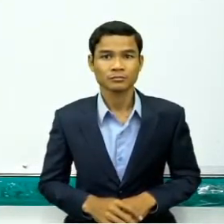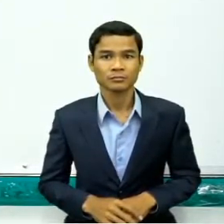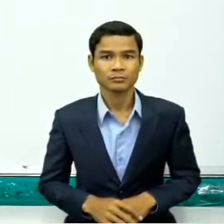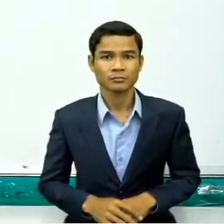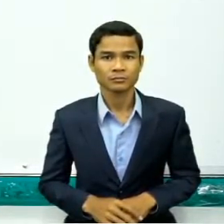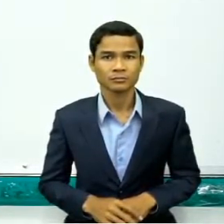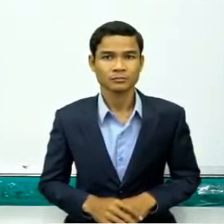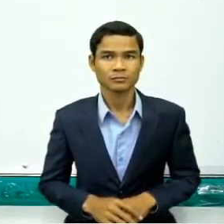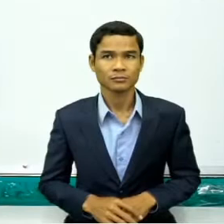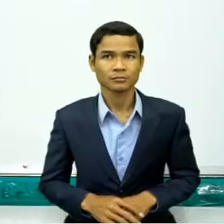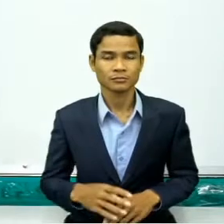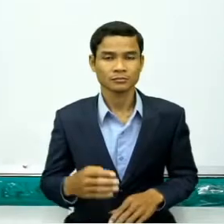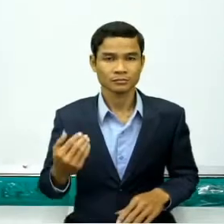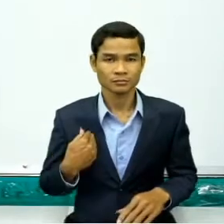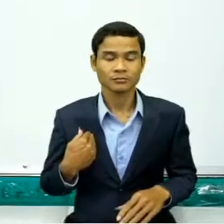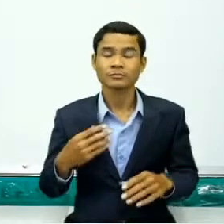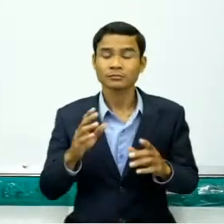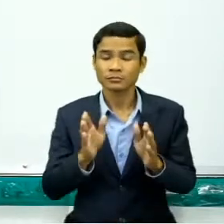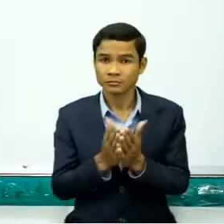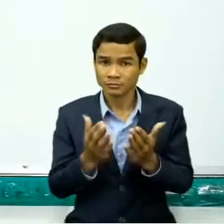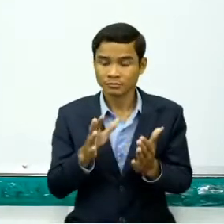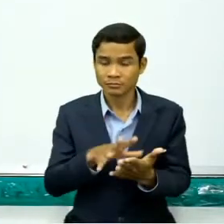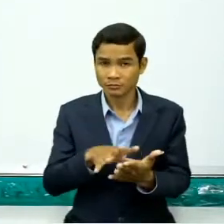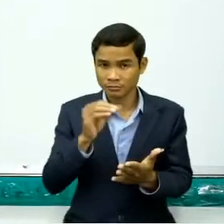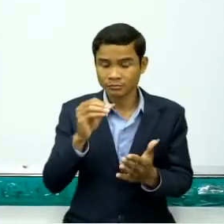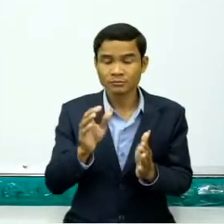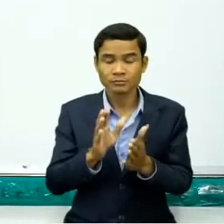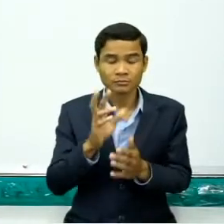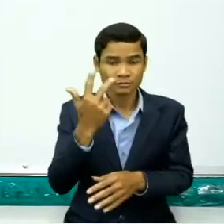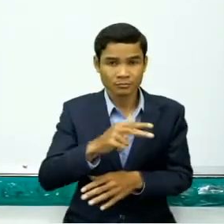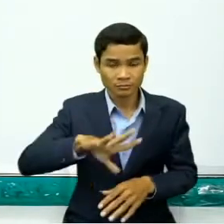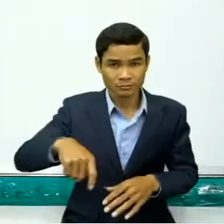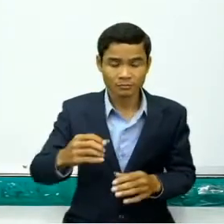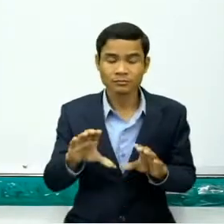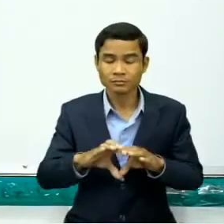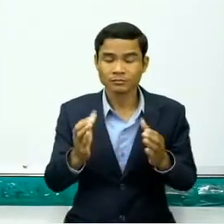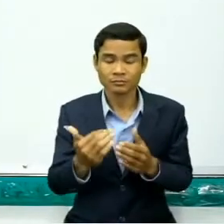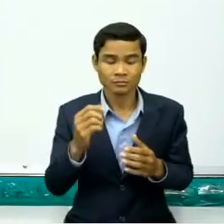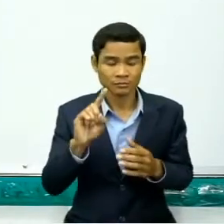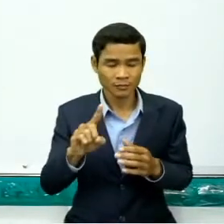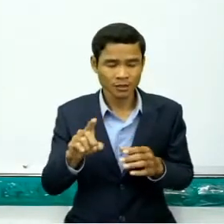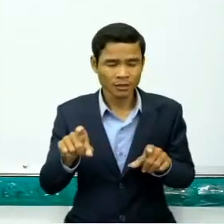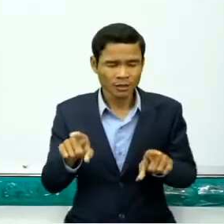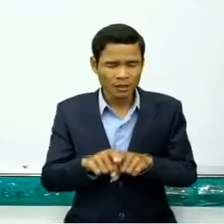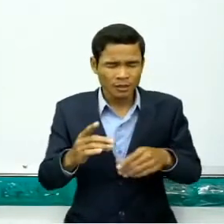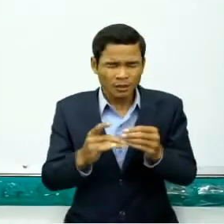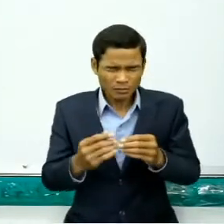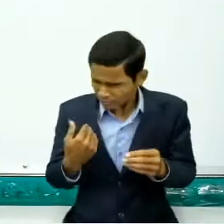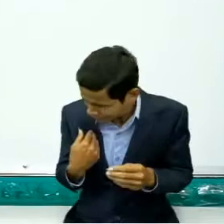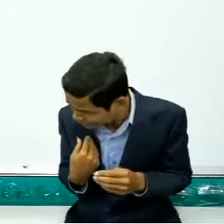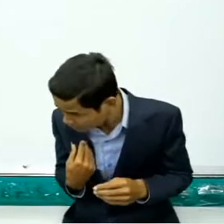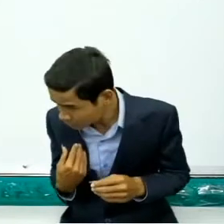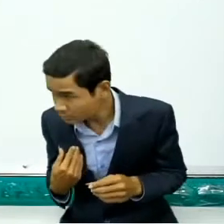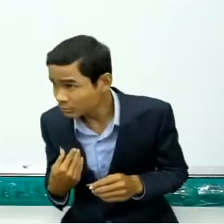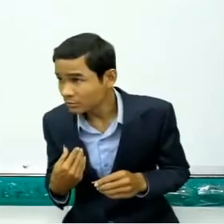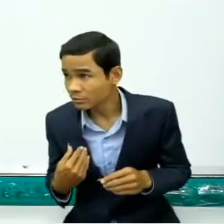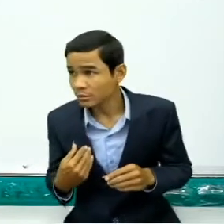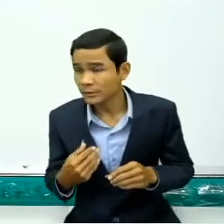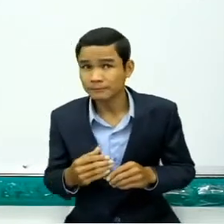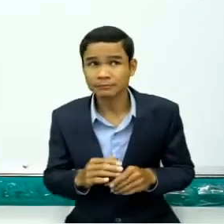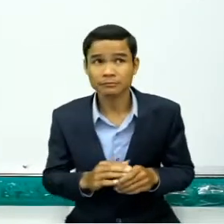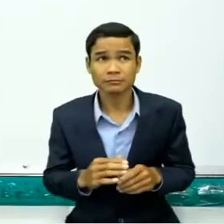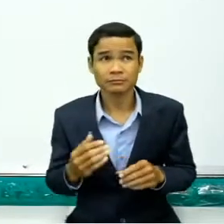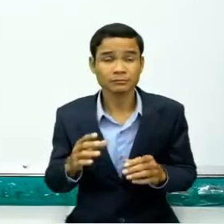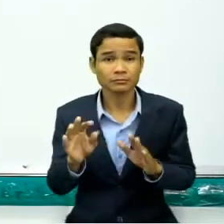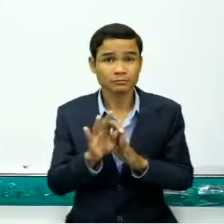Chà, con trai miên sụp hữu, phía xa khám ai sạc xa cô thân ạ tì mũi. Nâng sụp hữu chùm núi, phía xa khám ai thân ạ tì mũi, phía tì